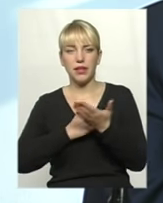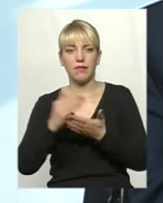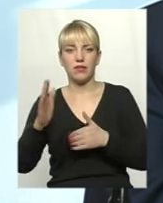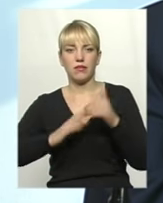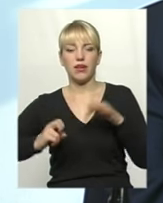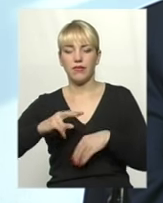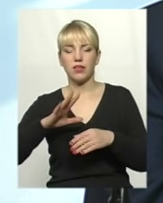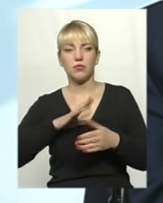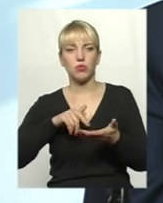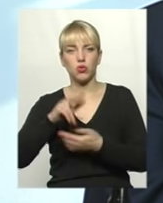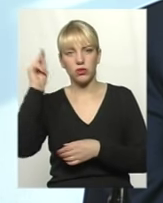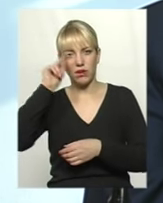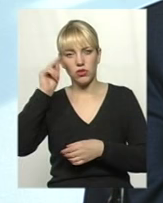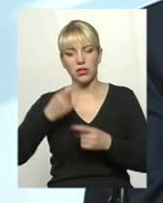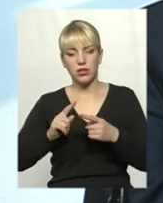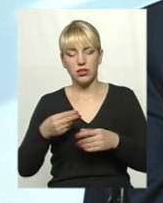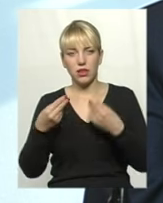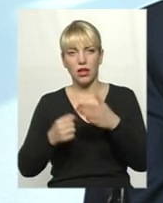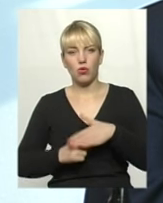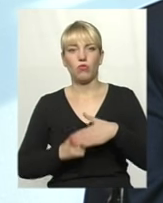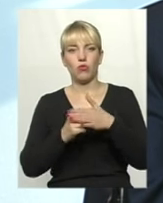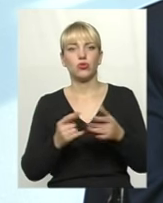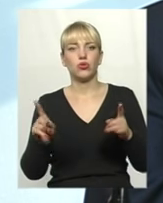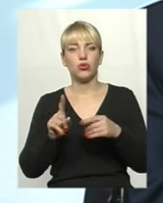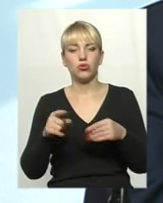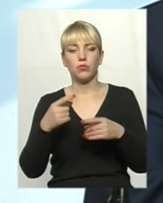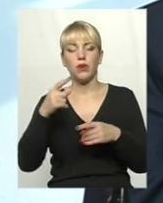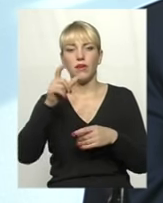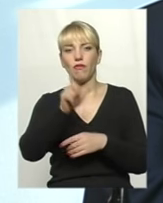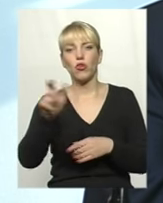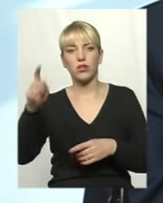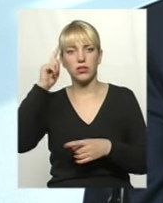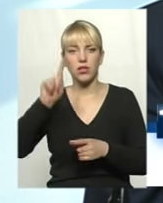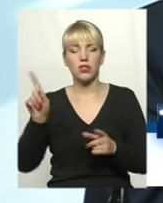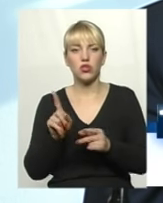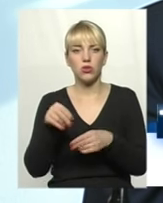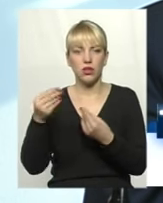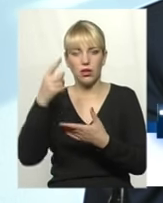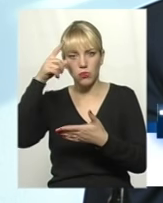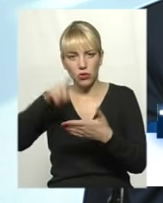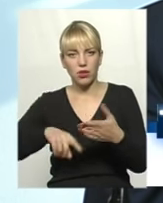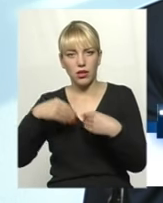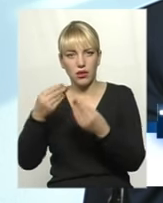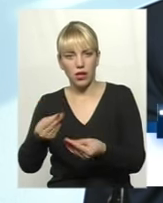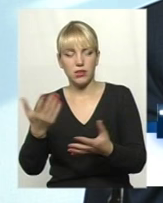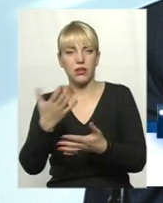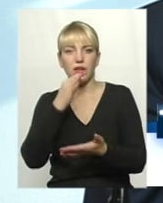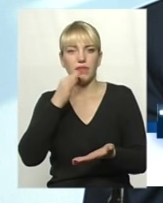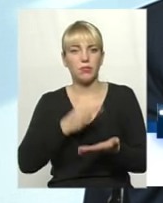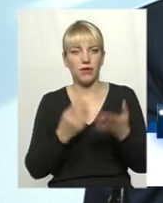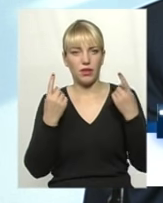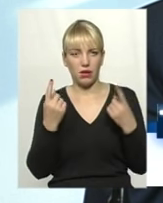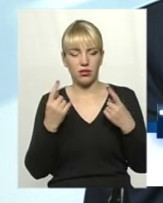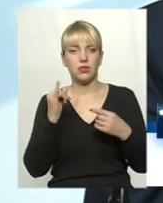Це дало поштовх для того, щоб вони знали, що на них покладається, яка на них лежить відповідальність